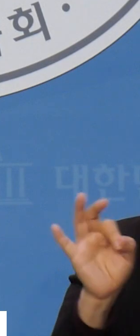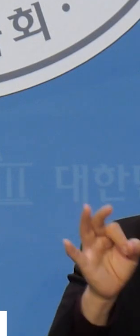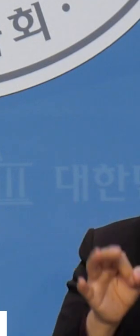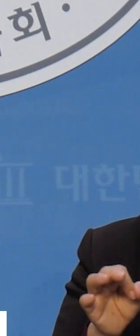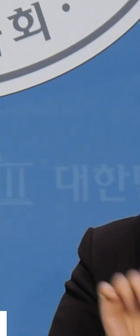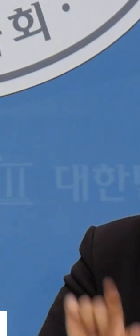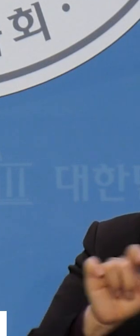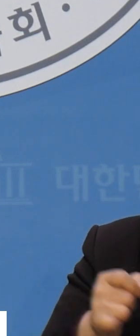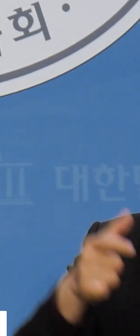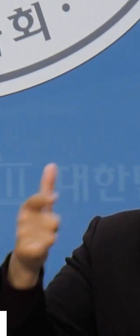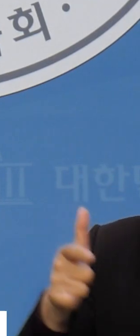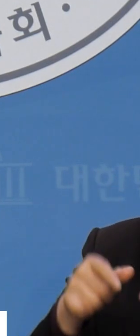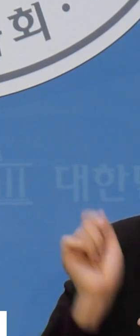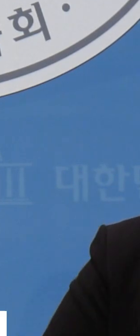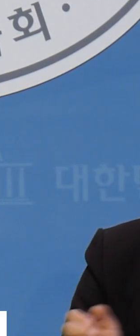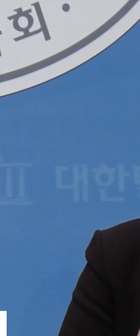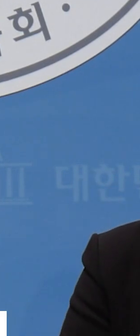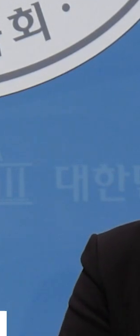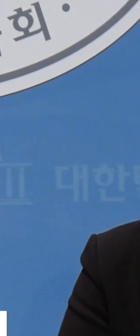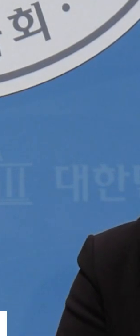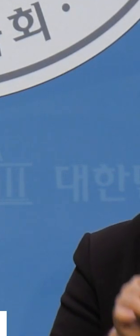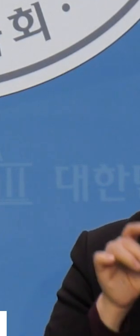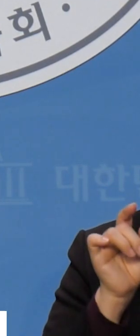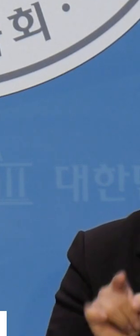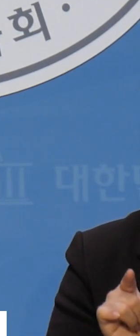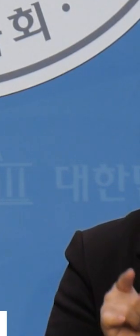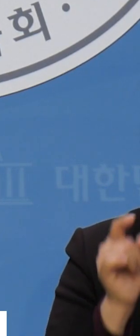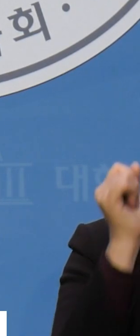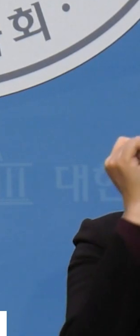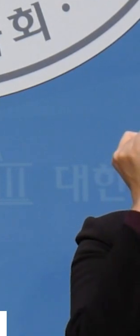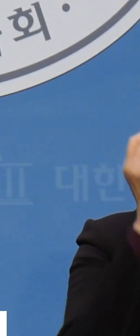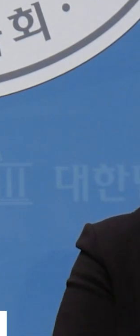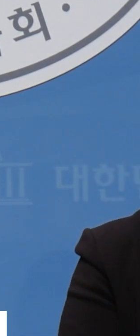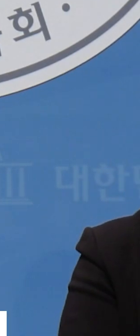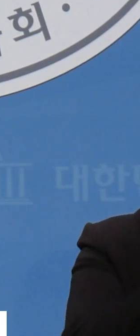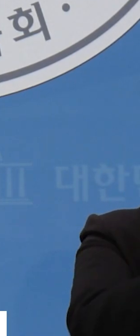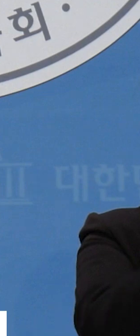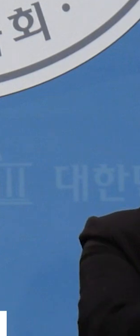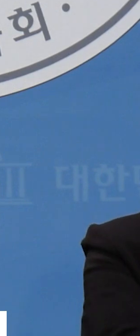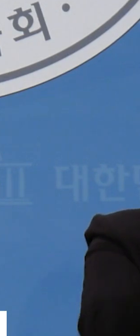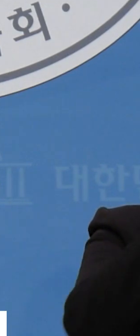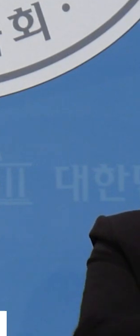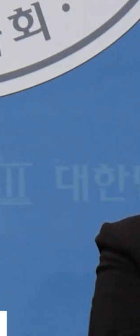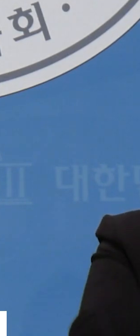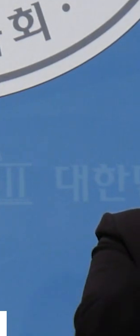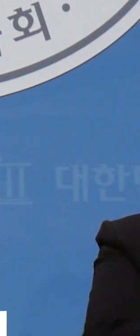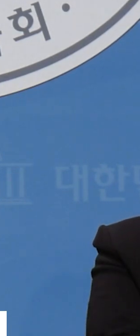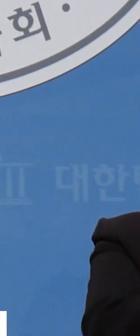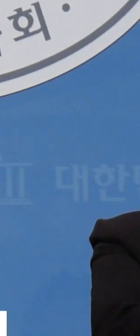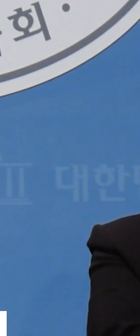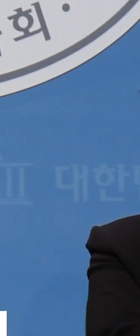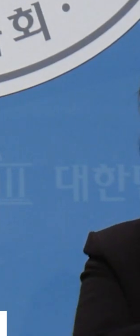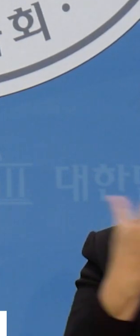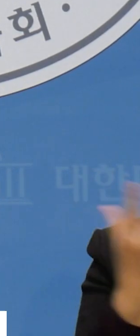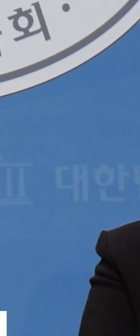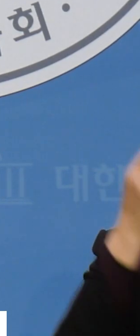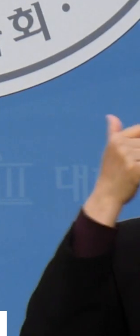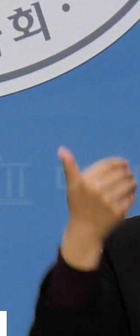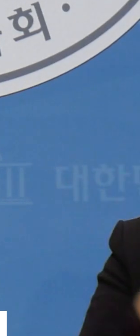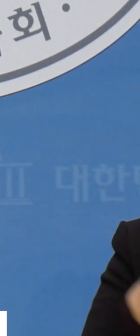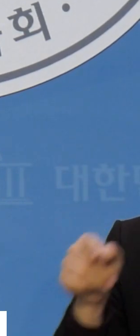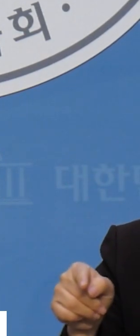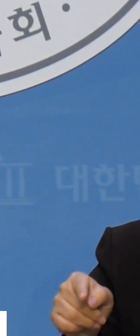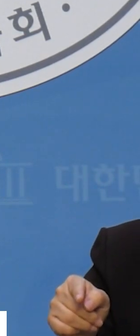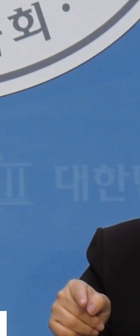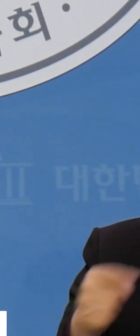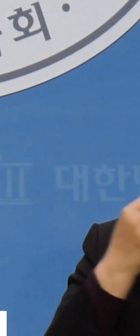의결됐습니다. 이쯤 되면 헌법이 보장하는 정부의 예산 편성권을 정면으로 부정하는 것이며 민주당표